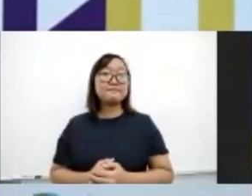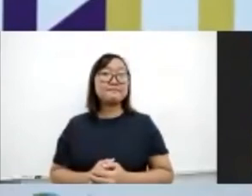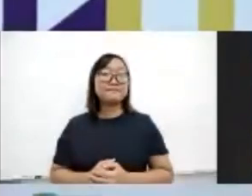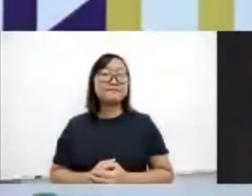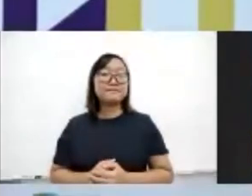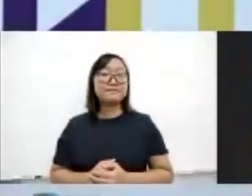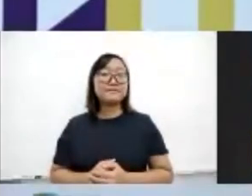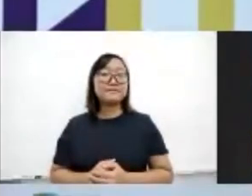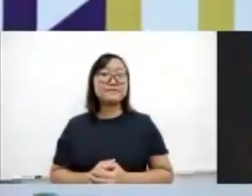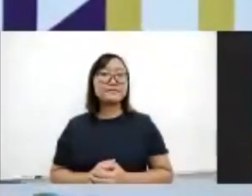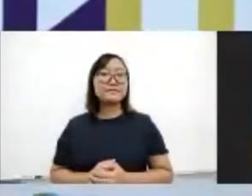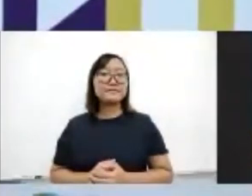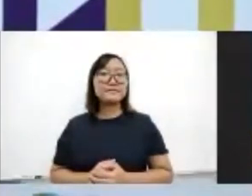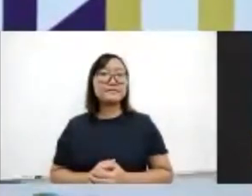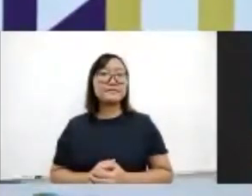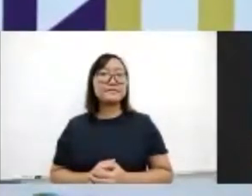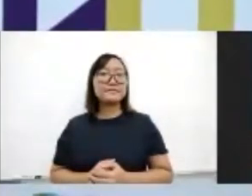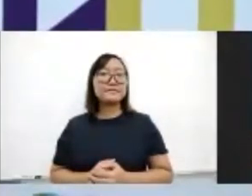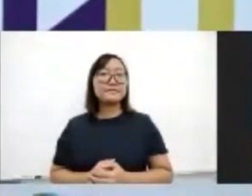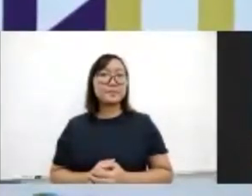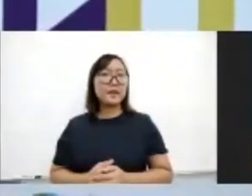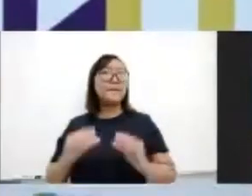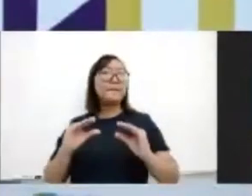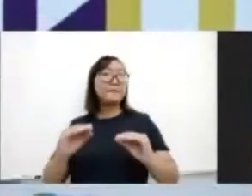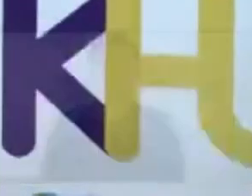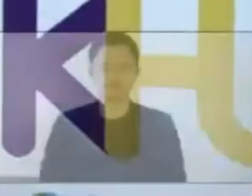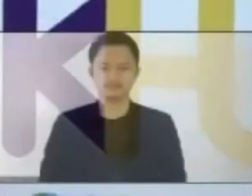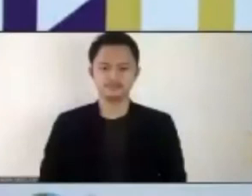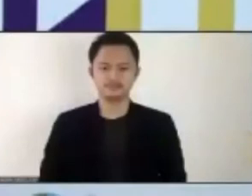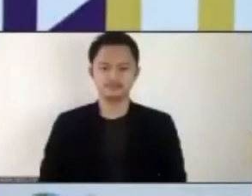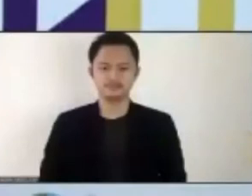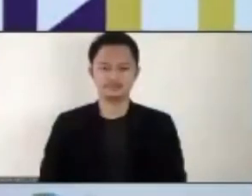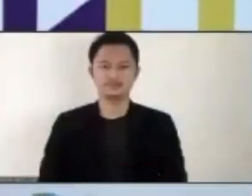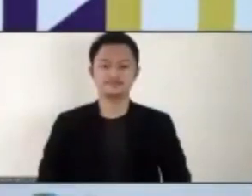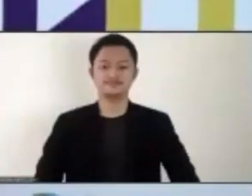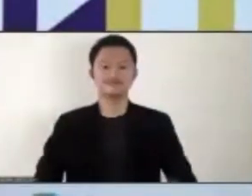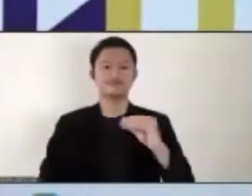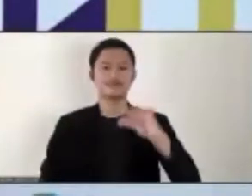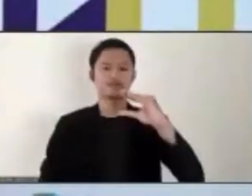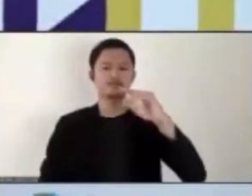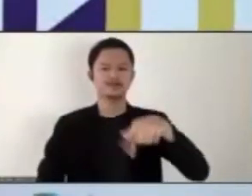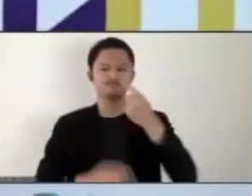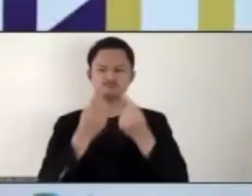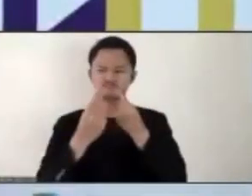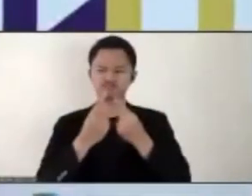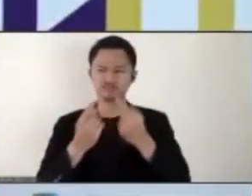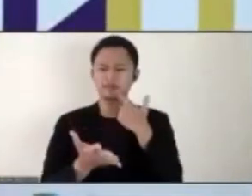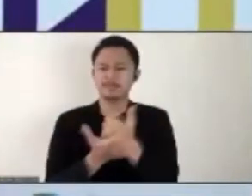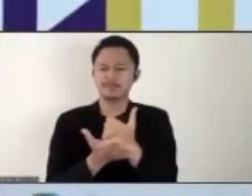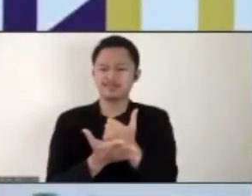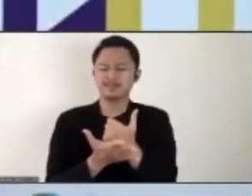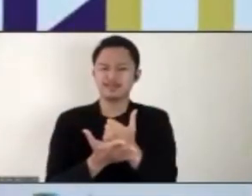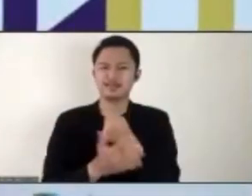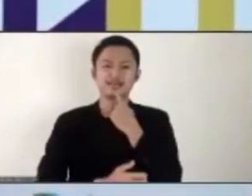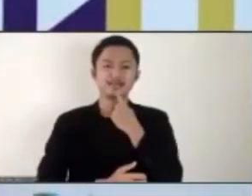Oke Eh pada Pagi ini kita akan berdiskusi tentang sesuatu yang sangat penting yaitu